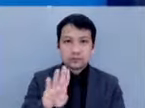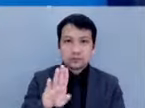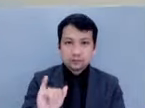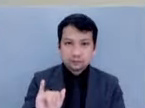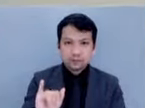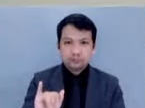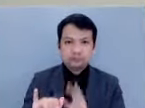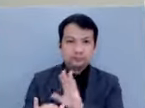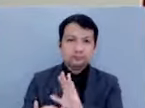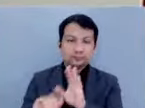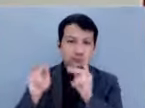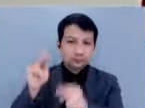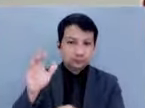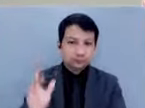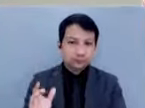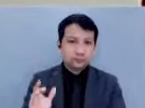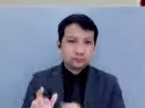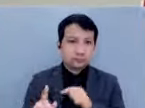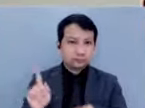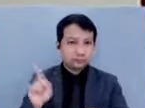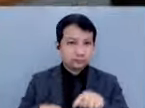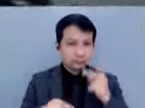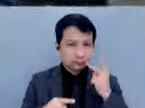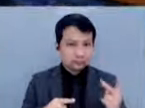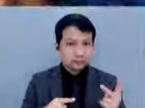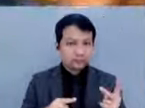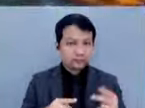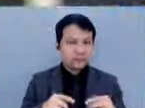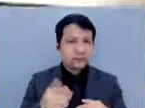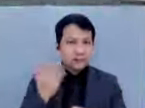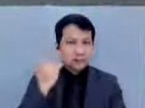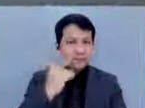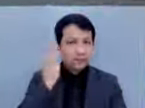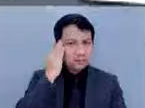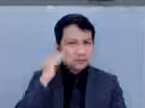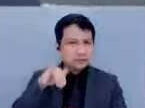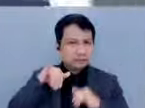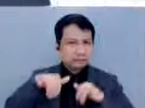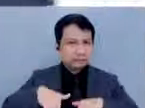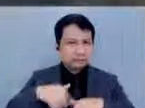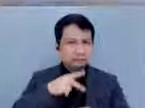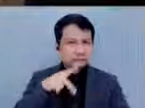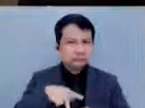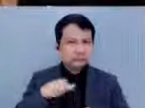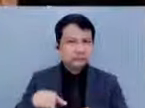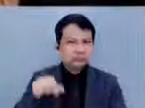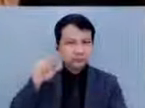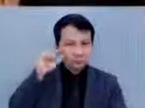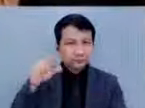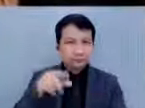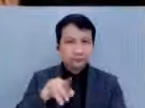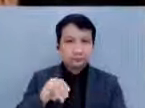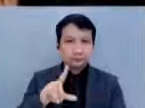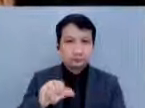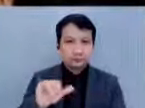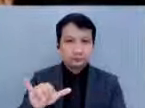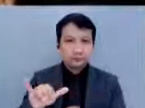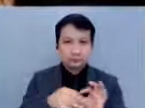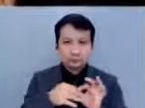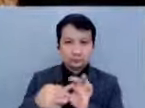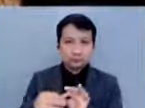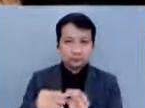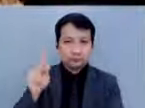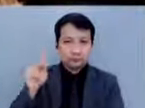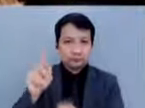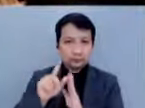sa pastor. Kahit hindi pa mahanap, kumpiyansa silang hindi pa nakalalabas ng Pilipinas si Kibuloy. Nakikipag-usap na raw sila sa mga abogado ng